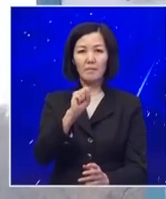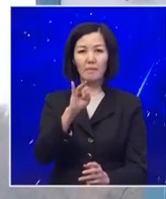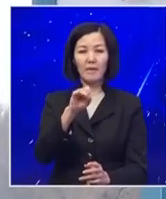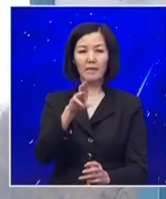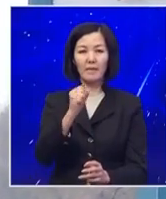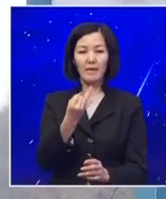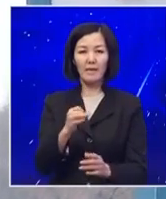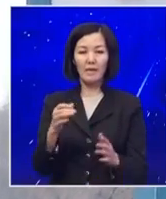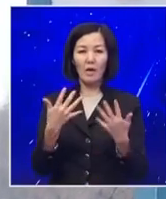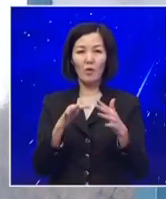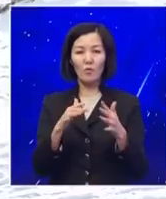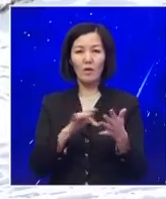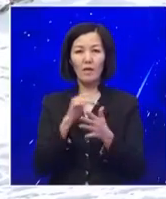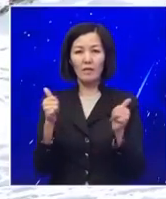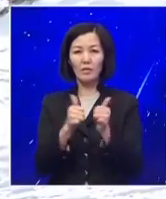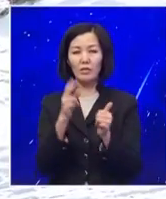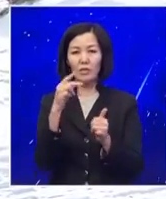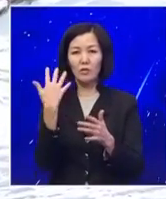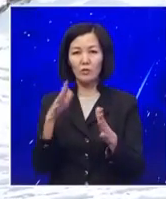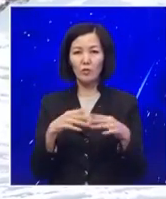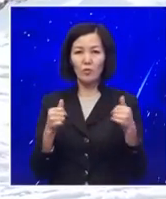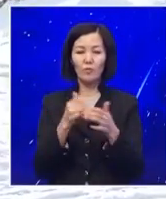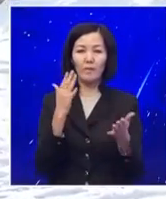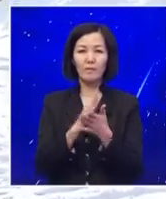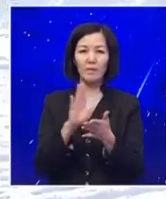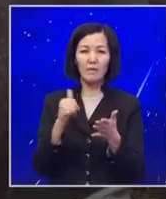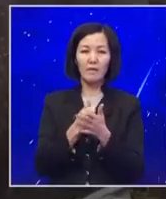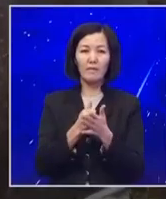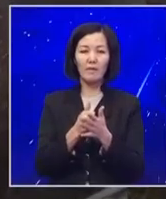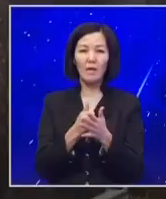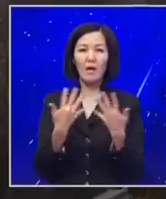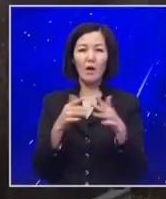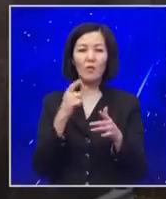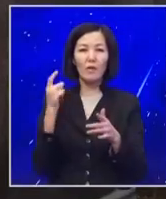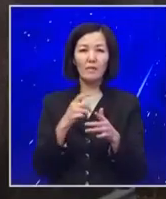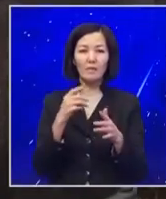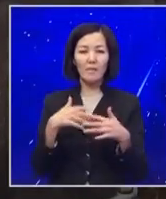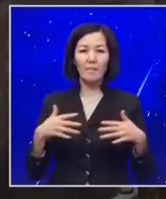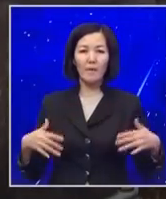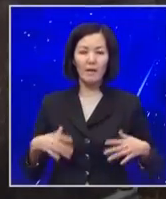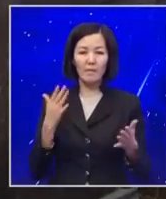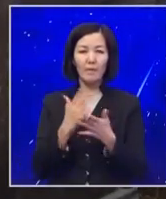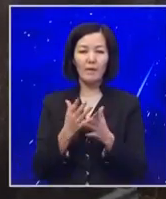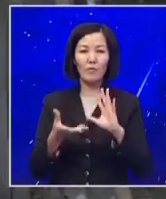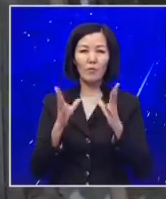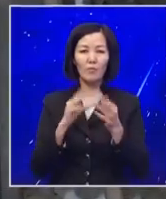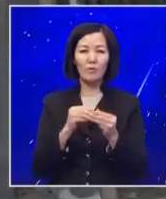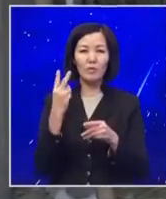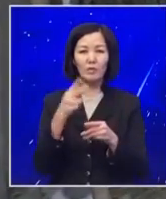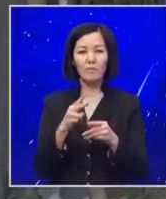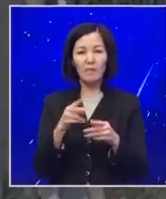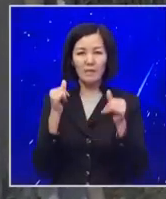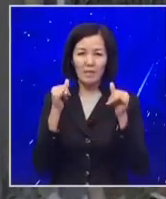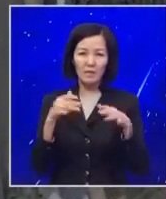Матайбайсов ауылы қала түбінде 200 үйлдей түтіні бар. Тұрғындардың негізгі күнкөріс көзі мал. Әр үйде ұсағы ірі қарасы бар, 10-20 бастан